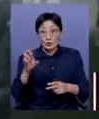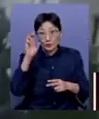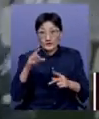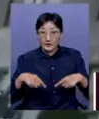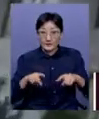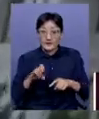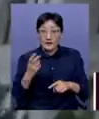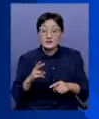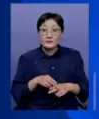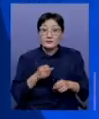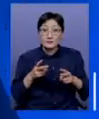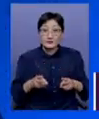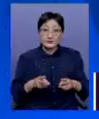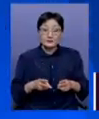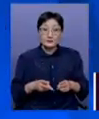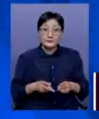нацбезопасности.